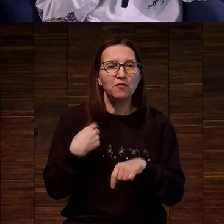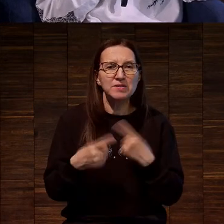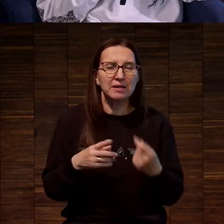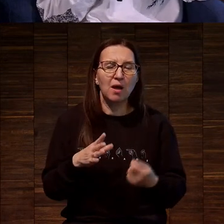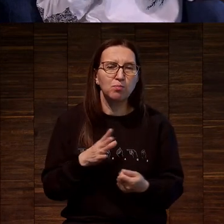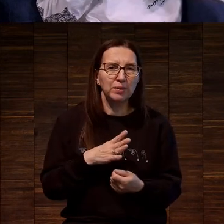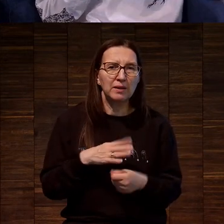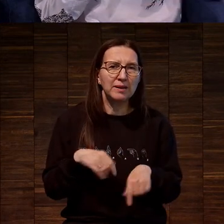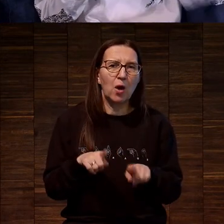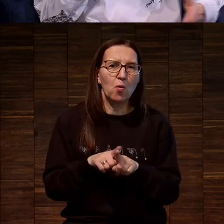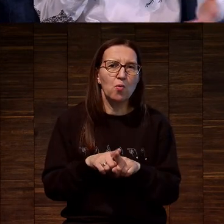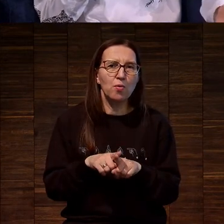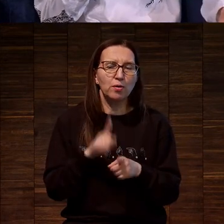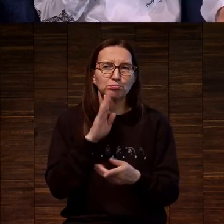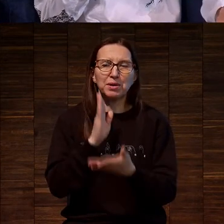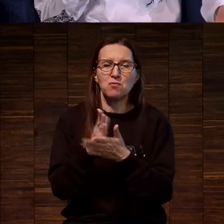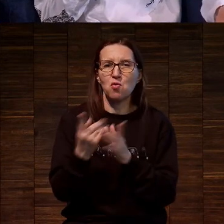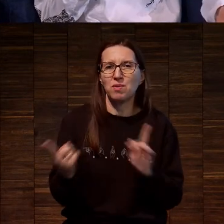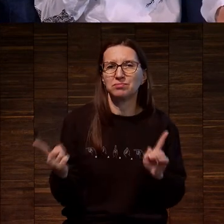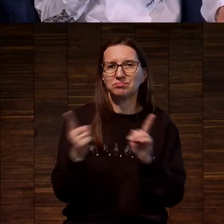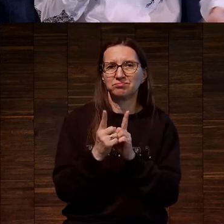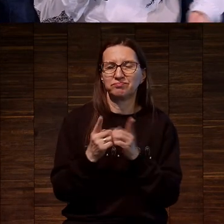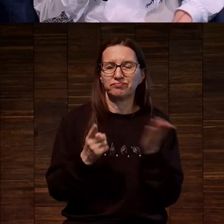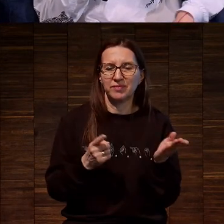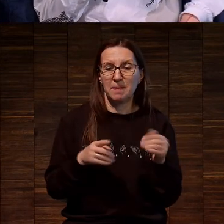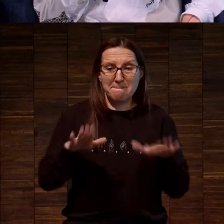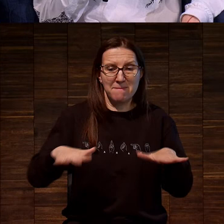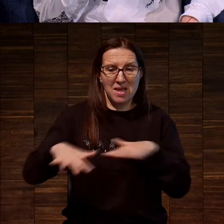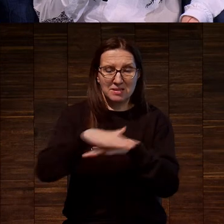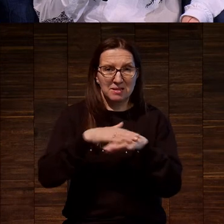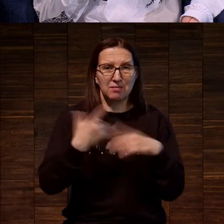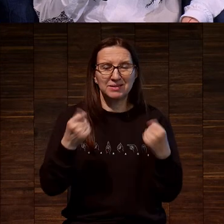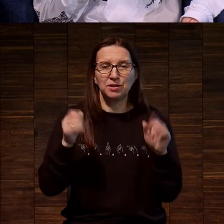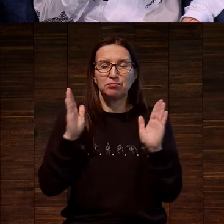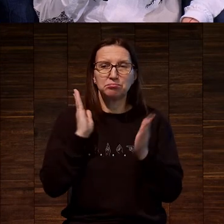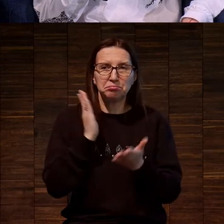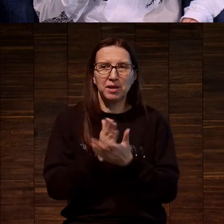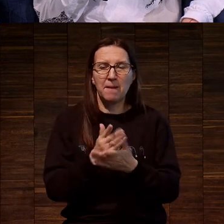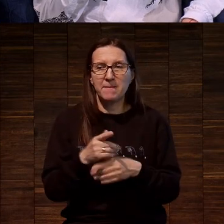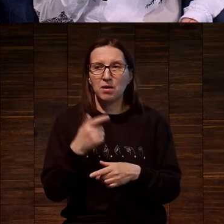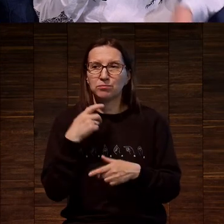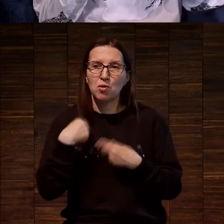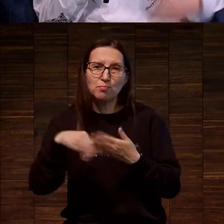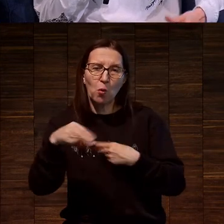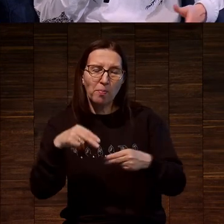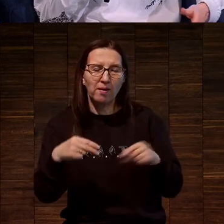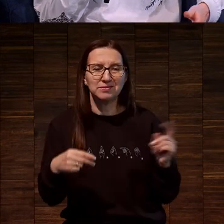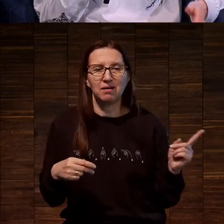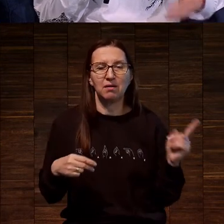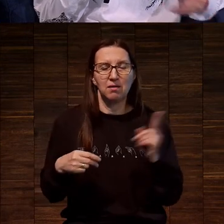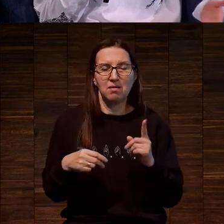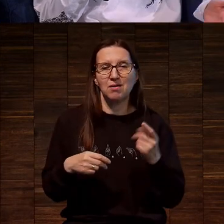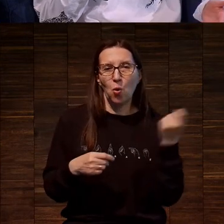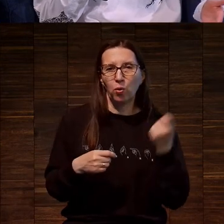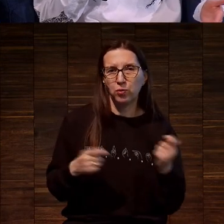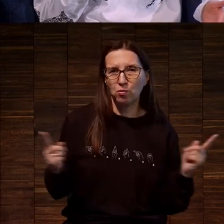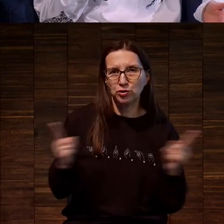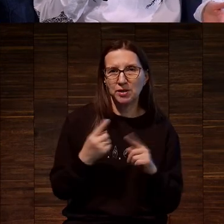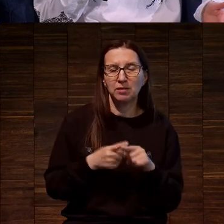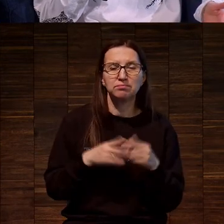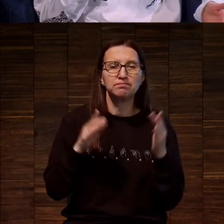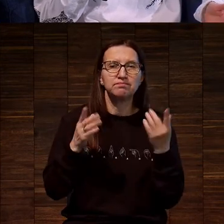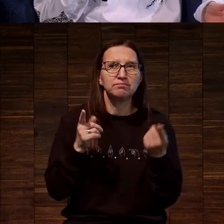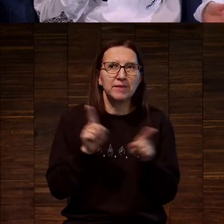всегда такой способ прямого контакта с художником, со зрителем. Классический пример — это